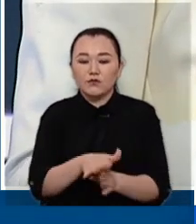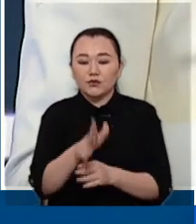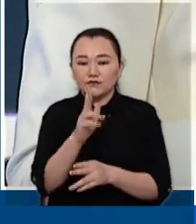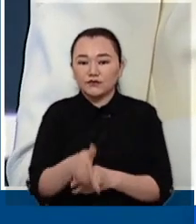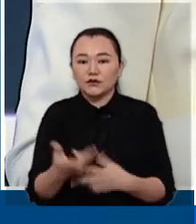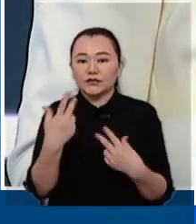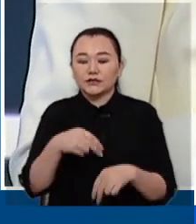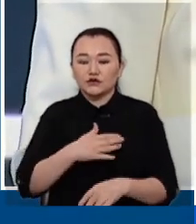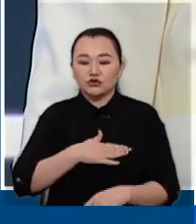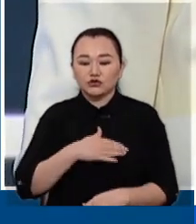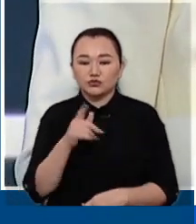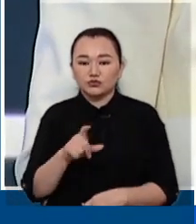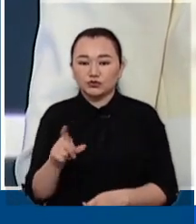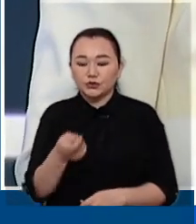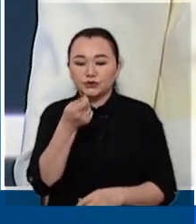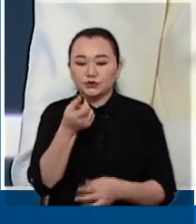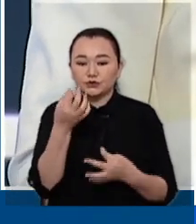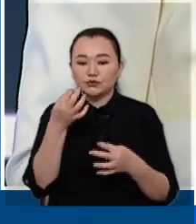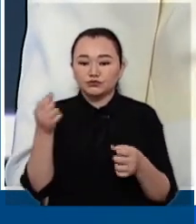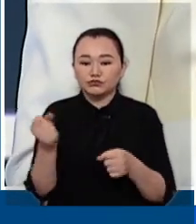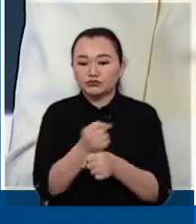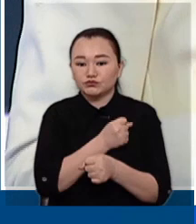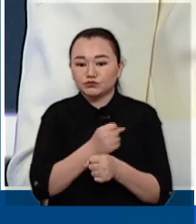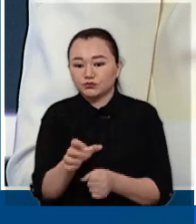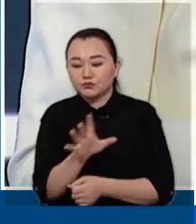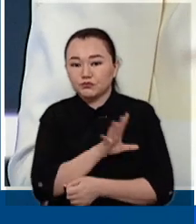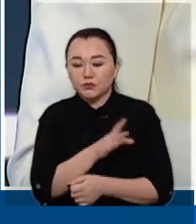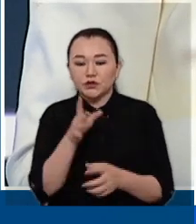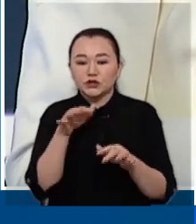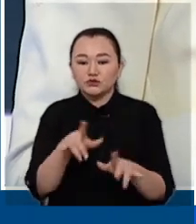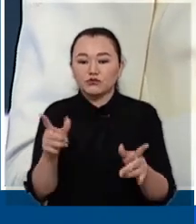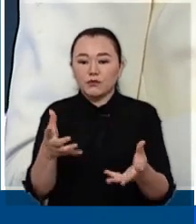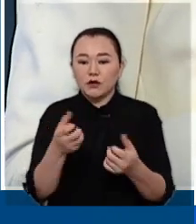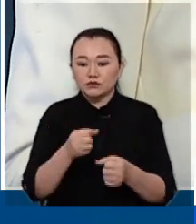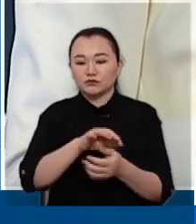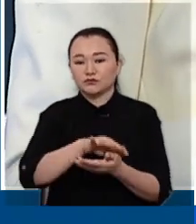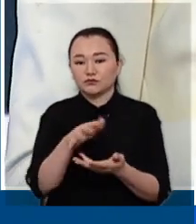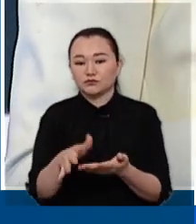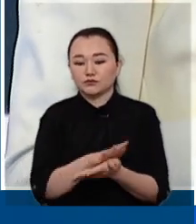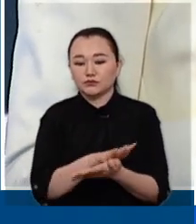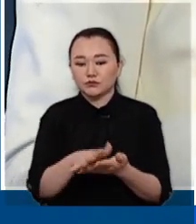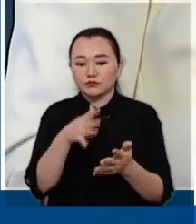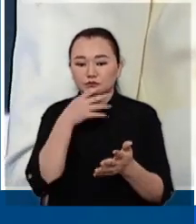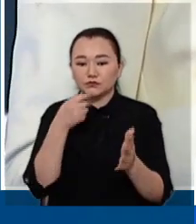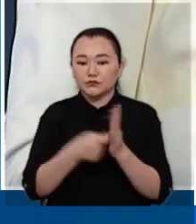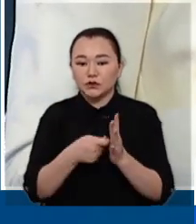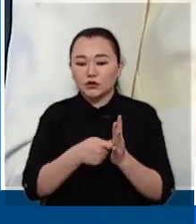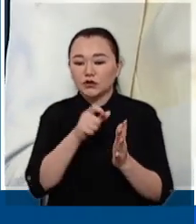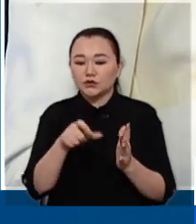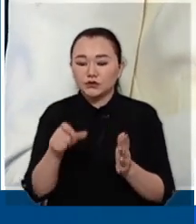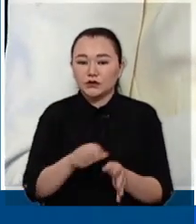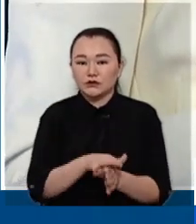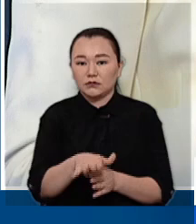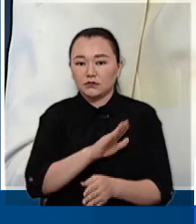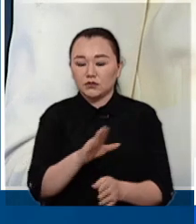где наши граждане едва не пустили кулаки в дело, чтобы получить порцию бесплатного угощения. Люди не